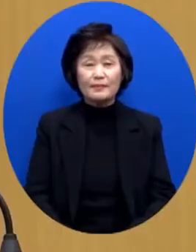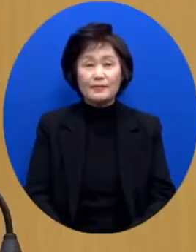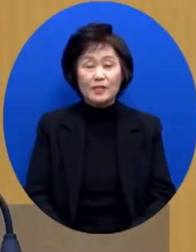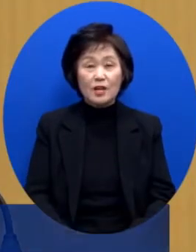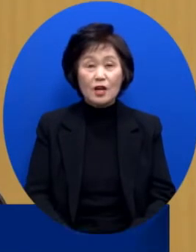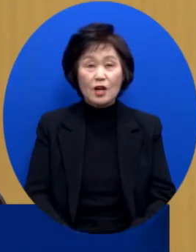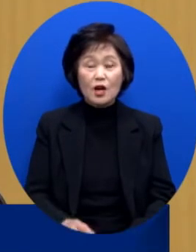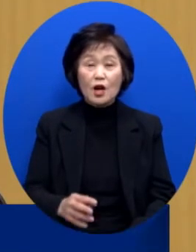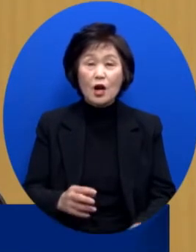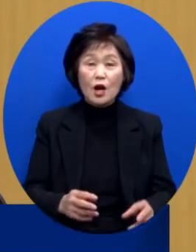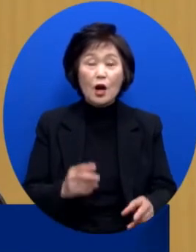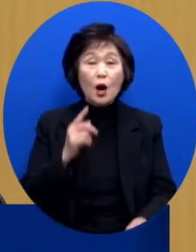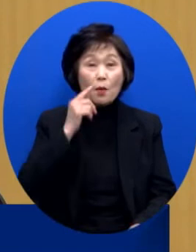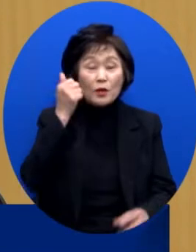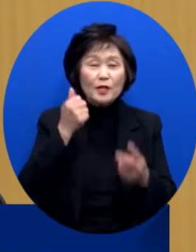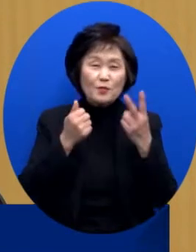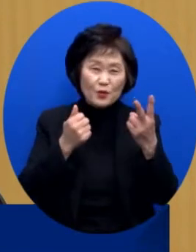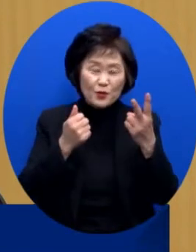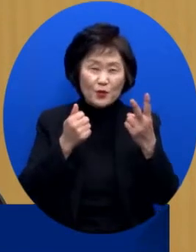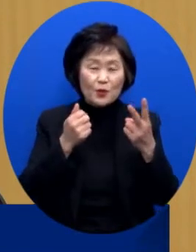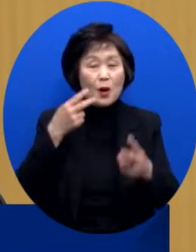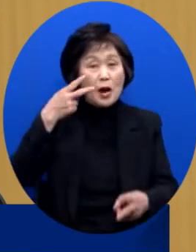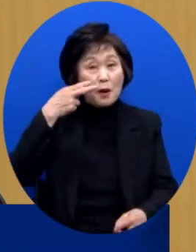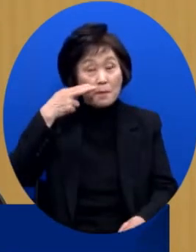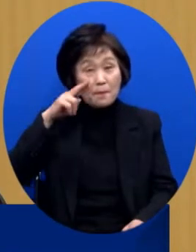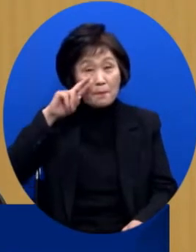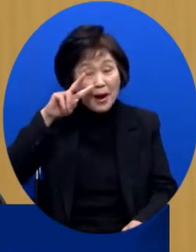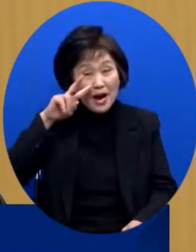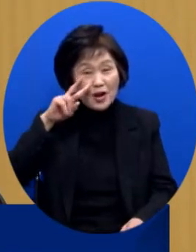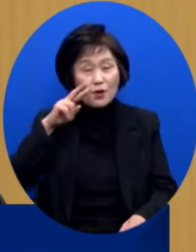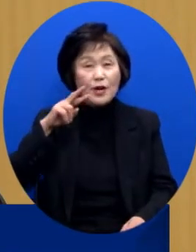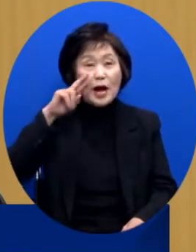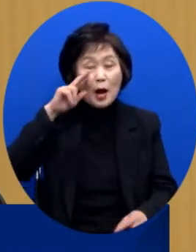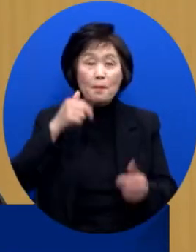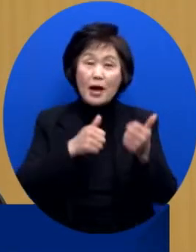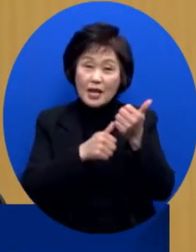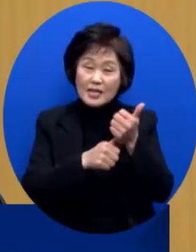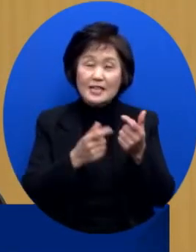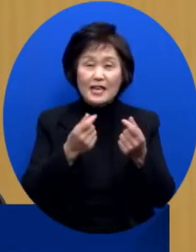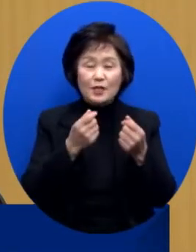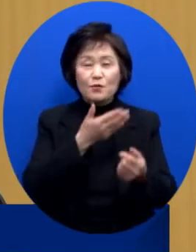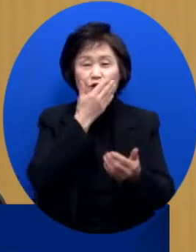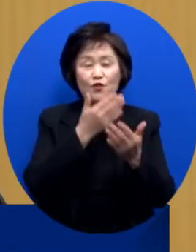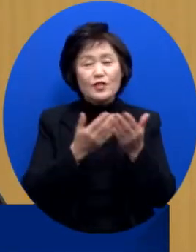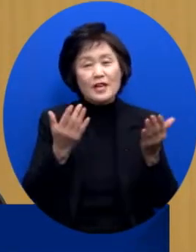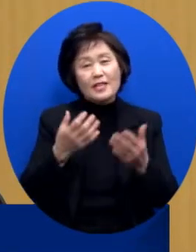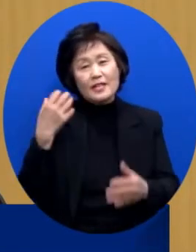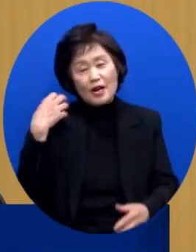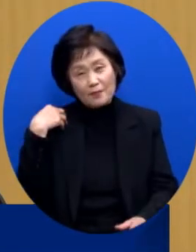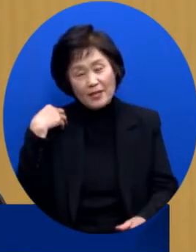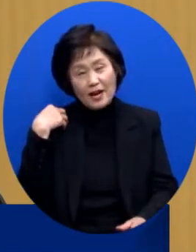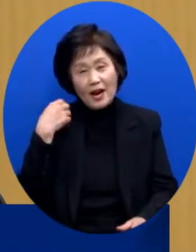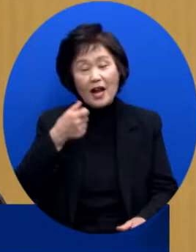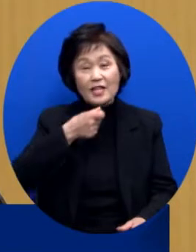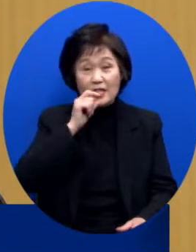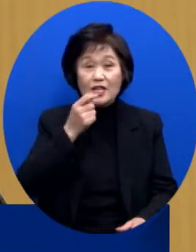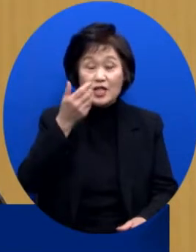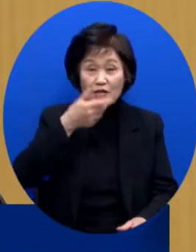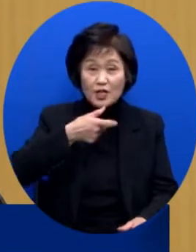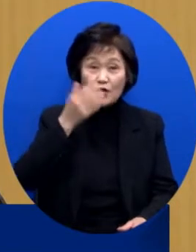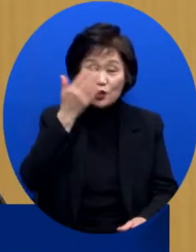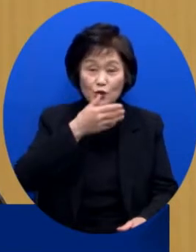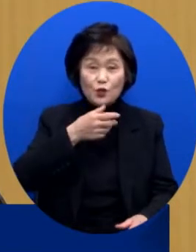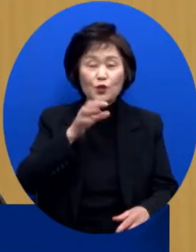두 목사님께서 바울과 실라처럼 귀한 사역을 감당하시는 여수 원두막